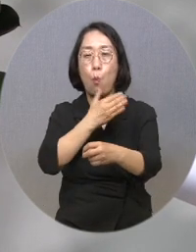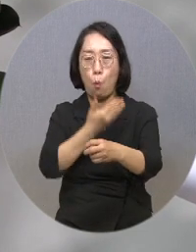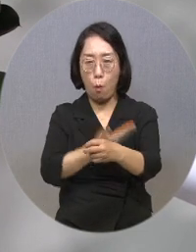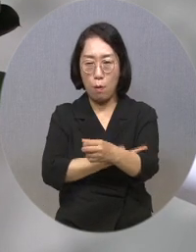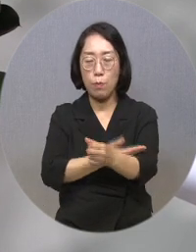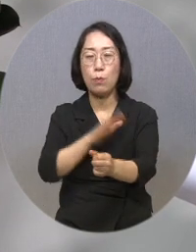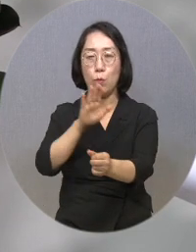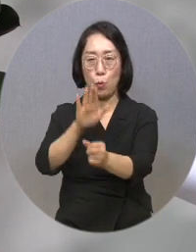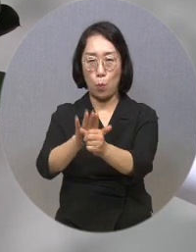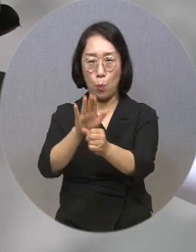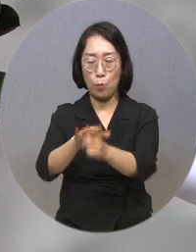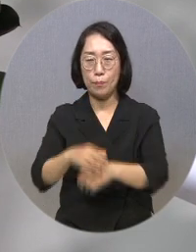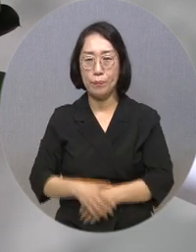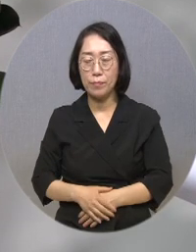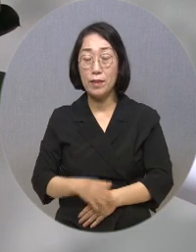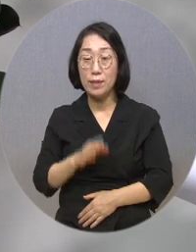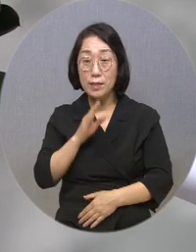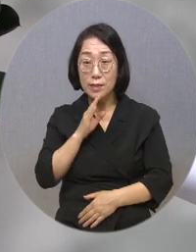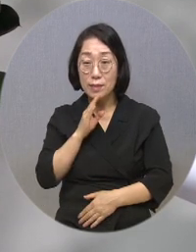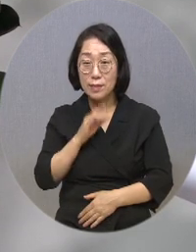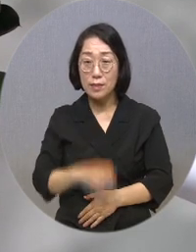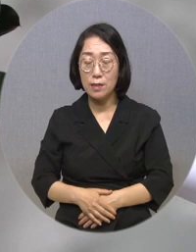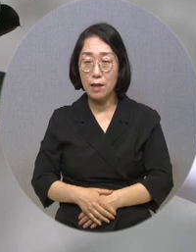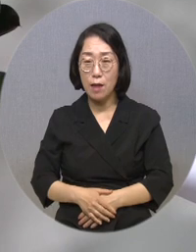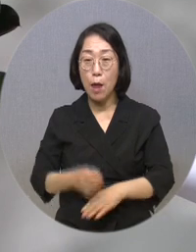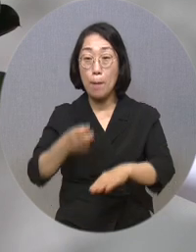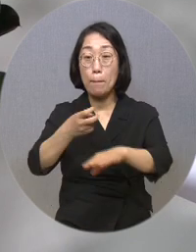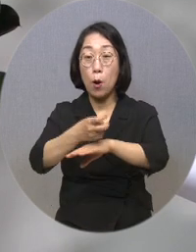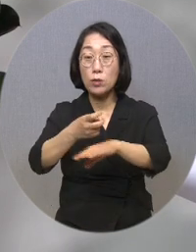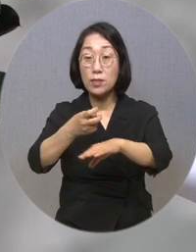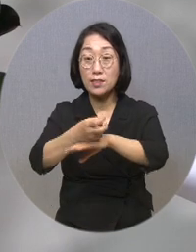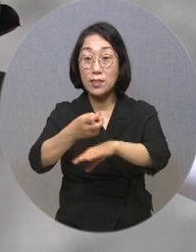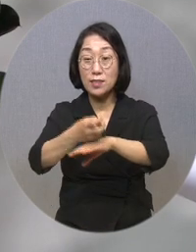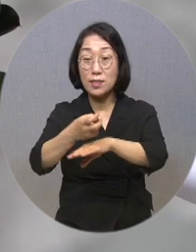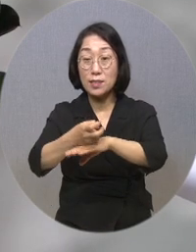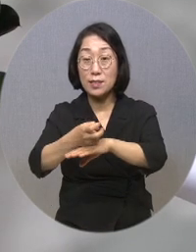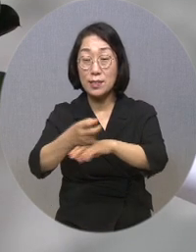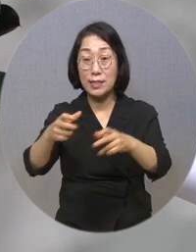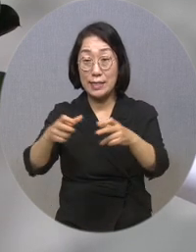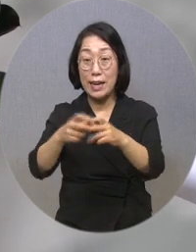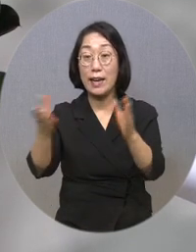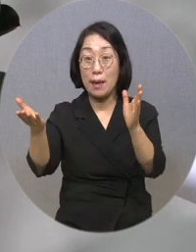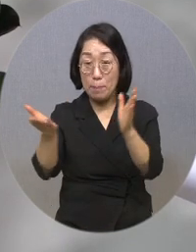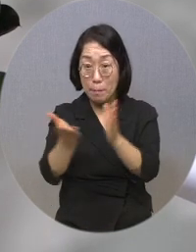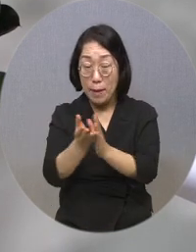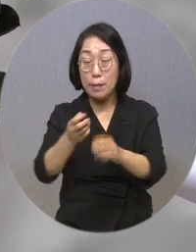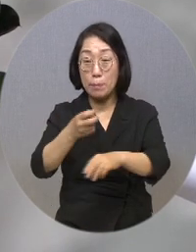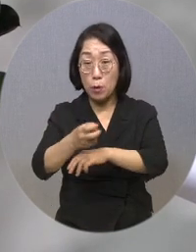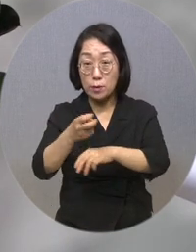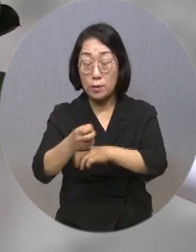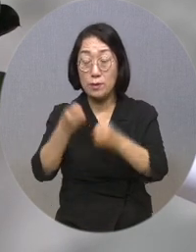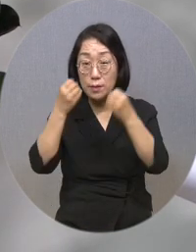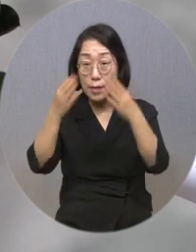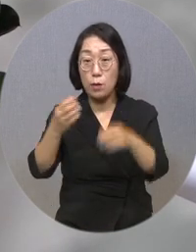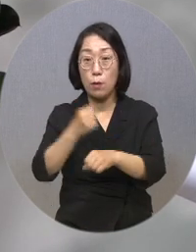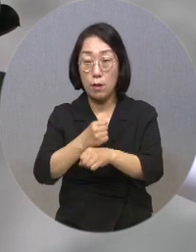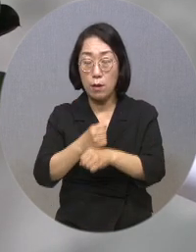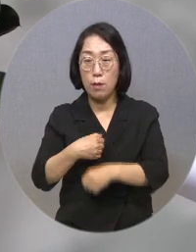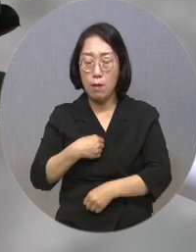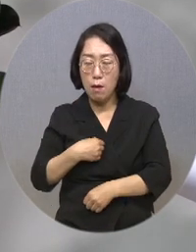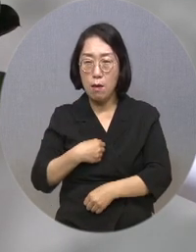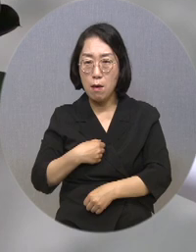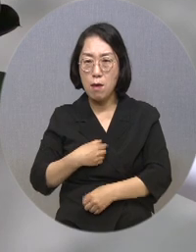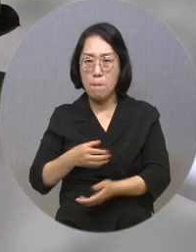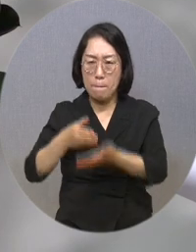네. 그 뭐냐면 실제 저상버스 도입과 관련해서는 제가 건설교통위원회 의원으로서 가장 강력히